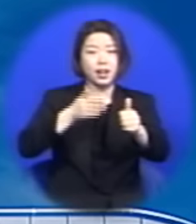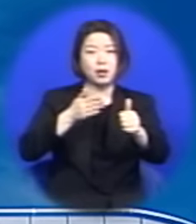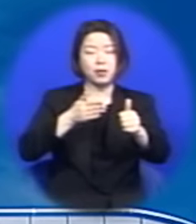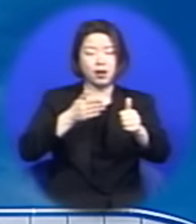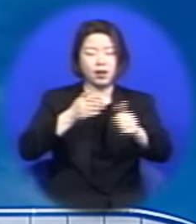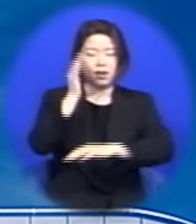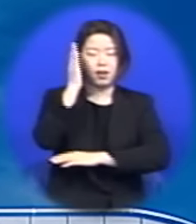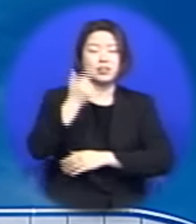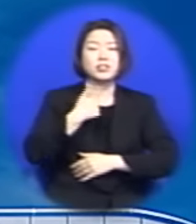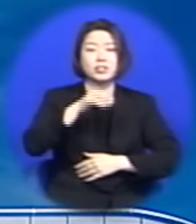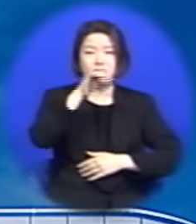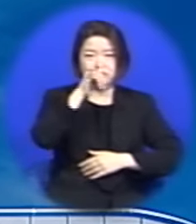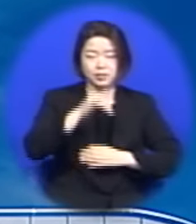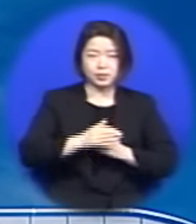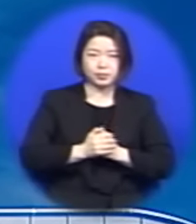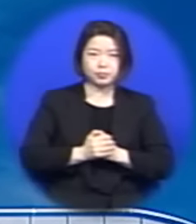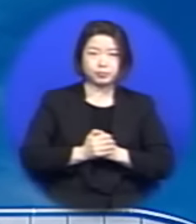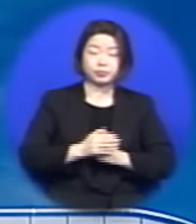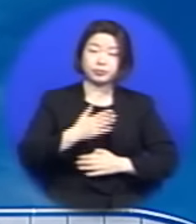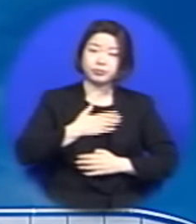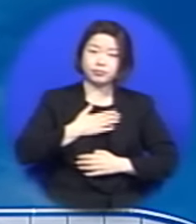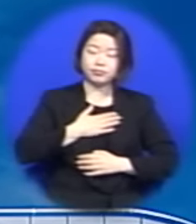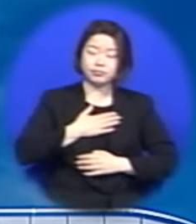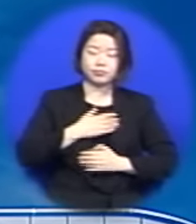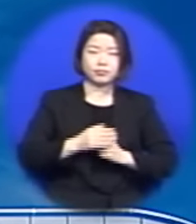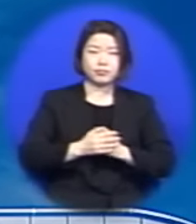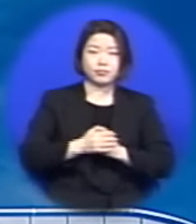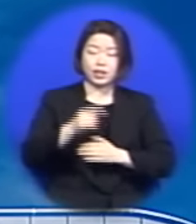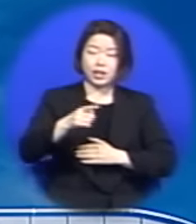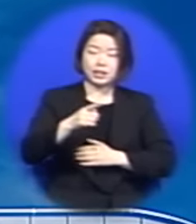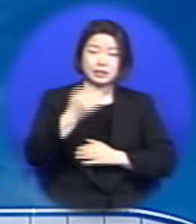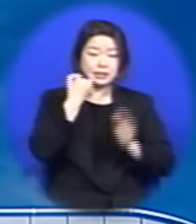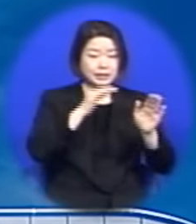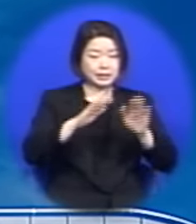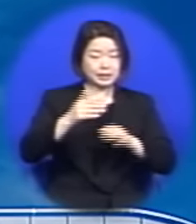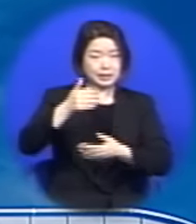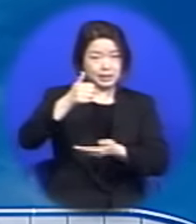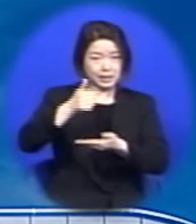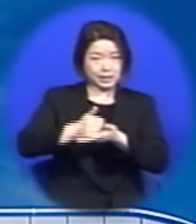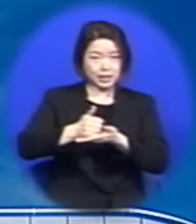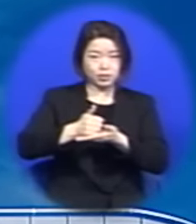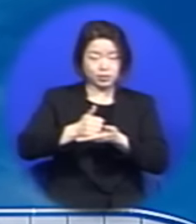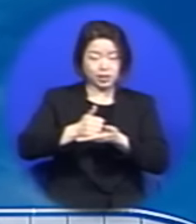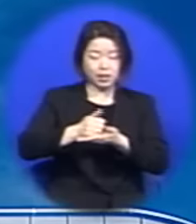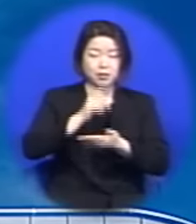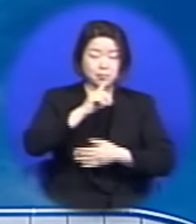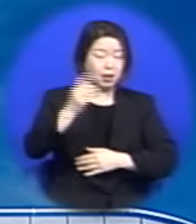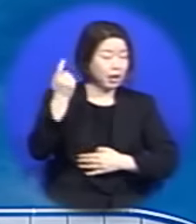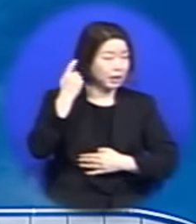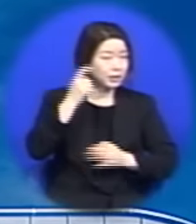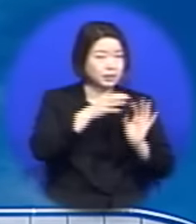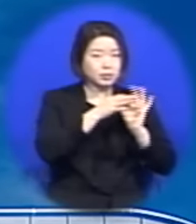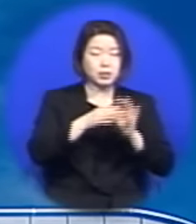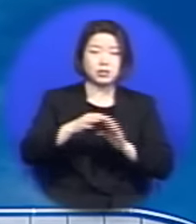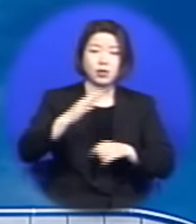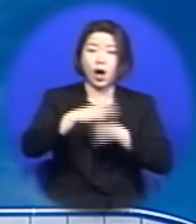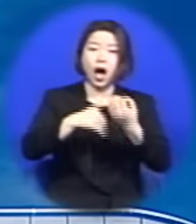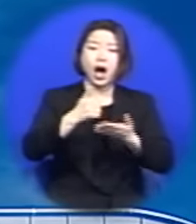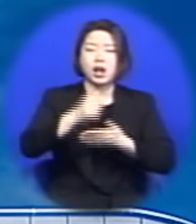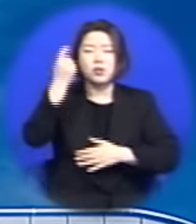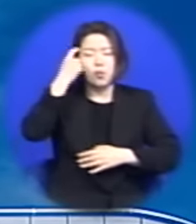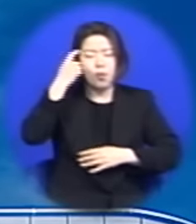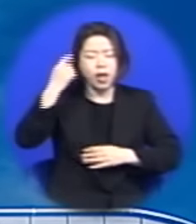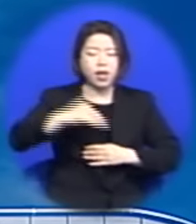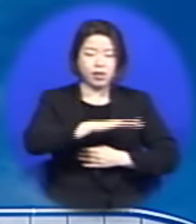연설을 했었습니다 저는 그 해군 대장의 이야기를 들으면서 하나님이 왜 우리에게 그 토록